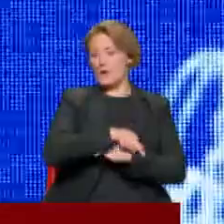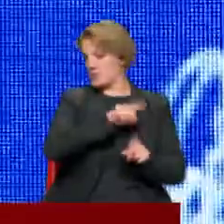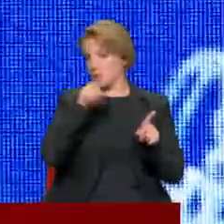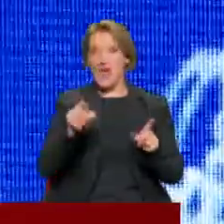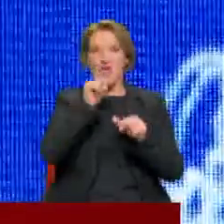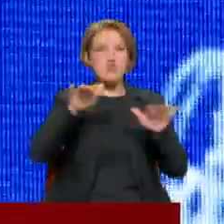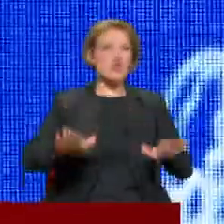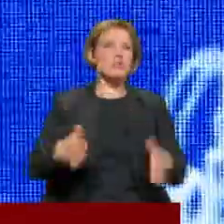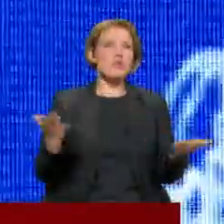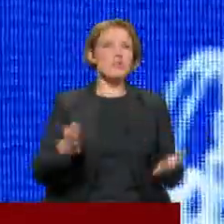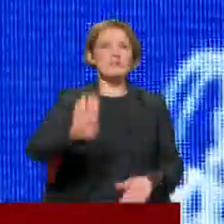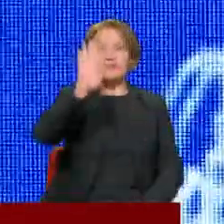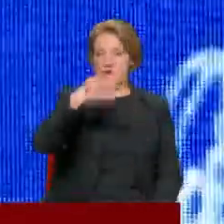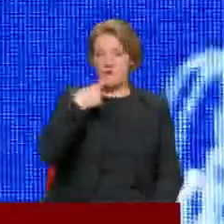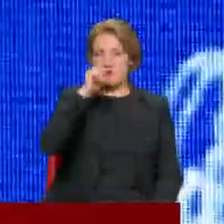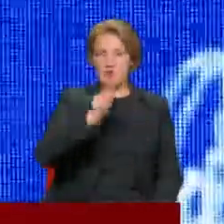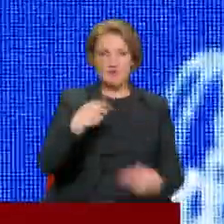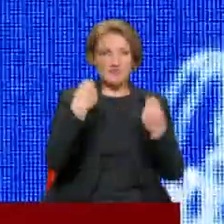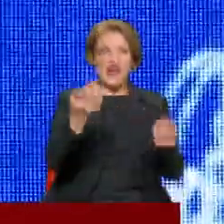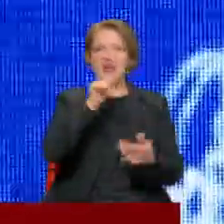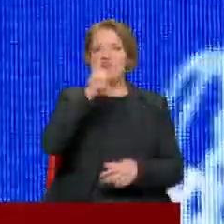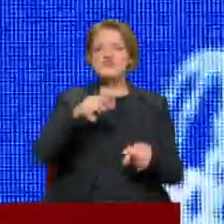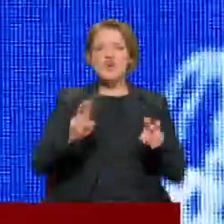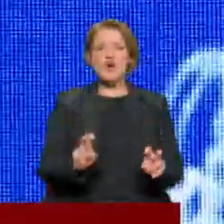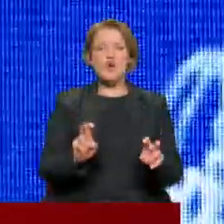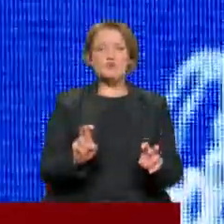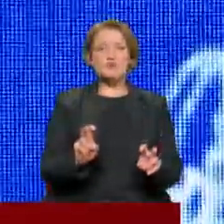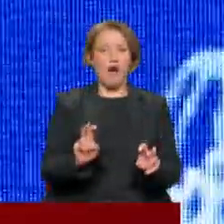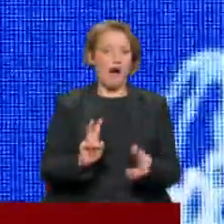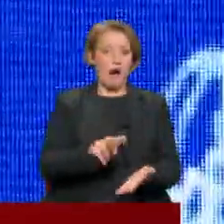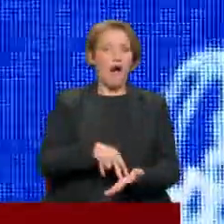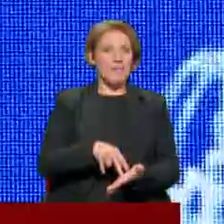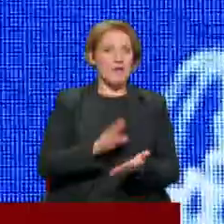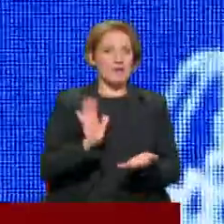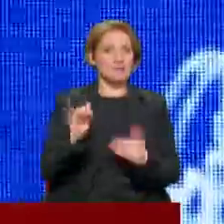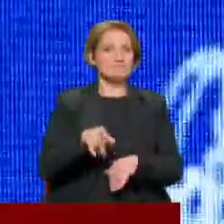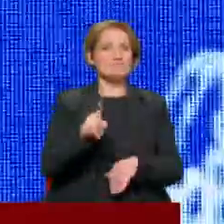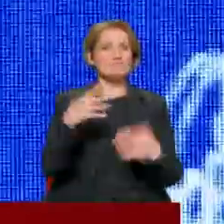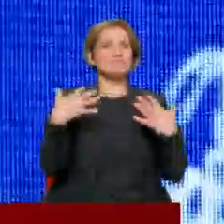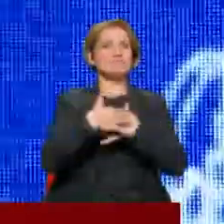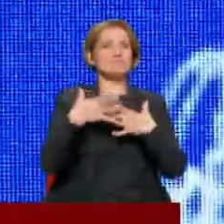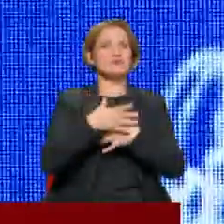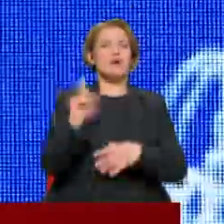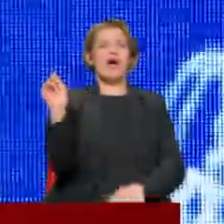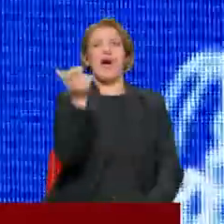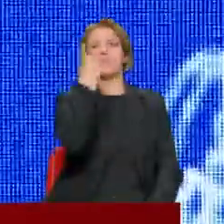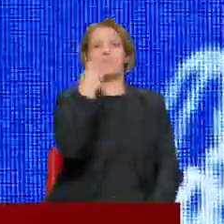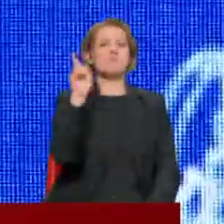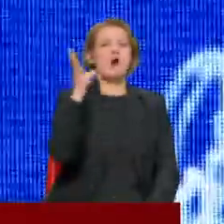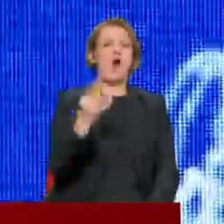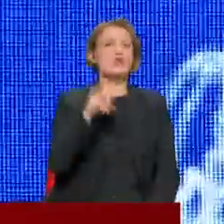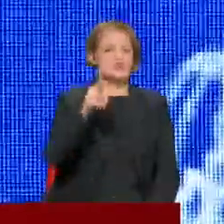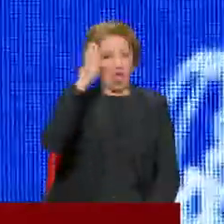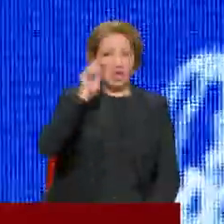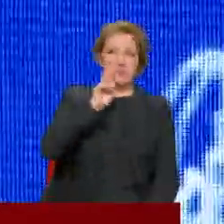durmadı demokrasi vaat edenler iş koltuktan kalkmaya gelince bir gecede nasıl diktatör oldukları